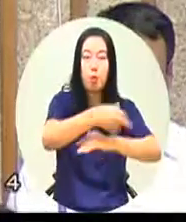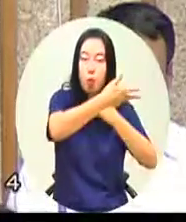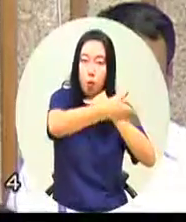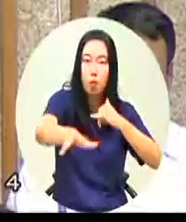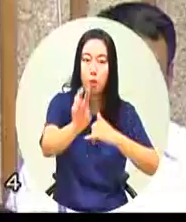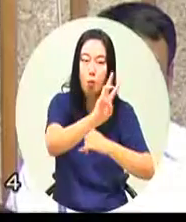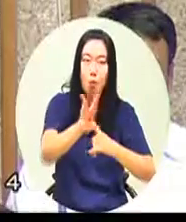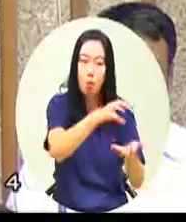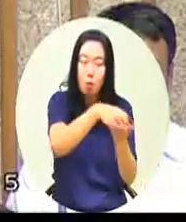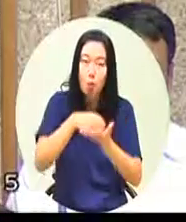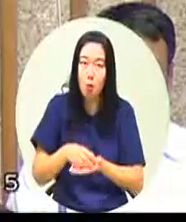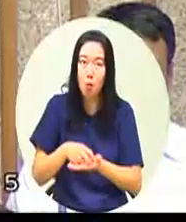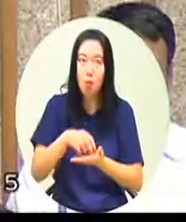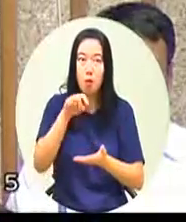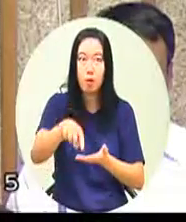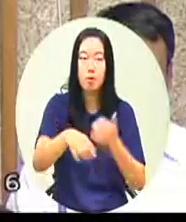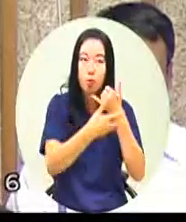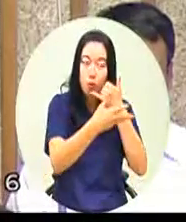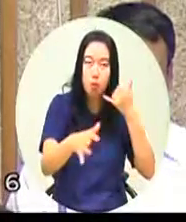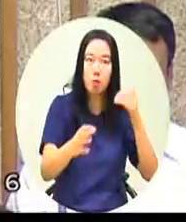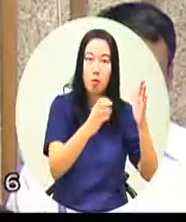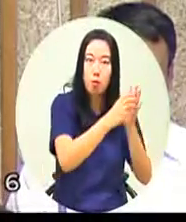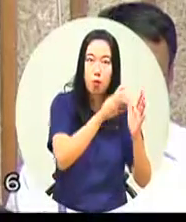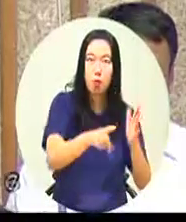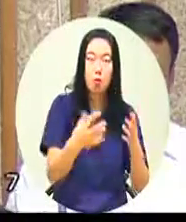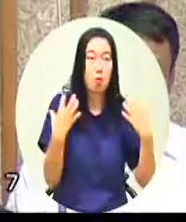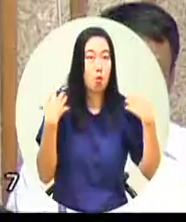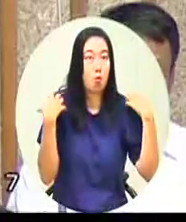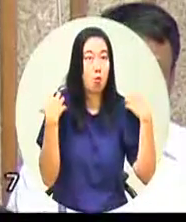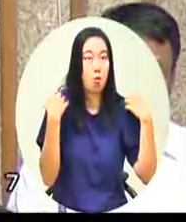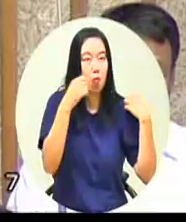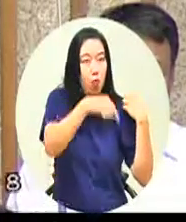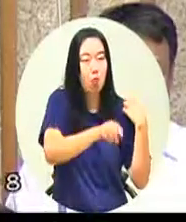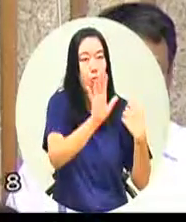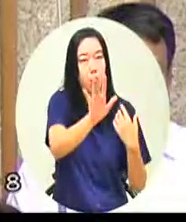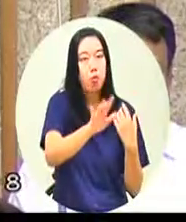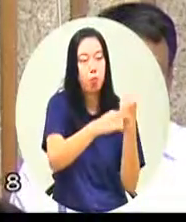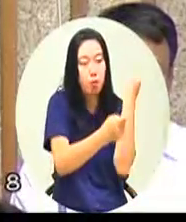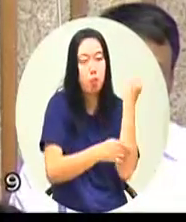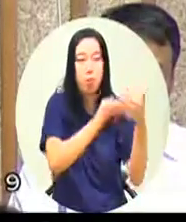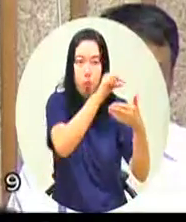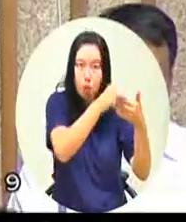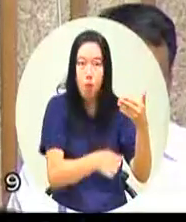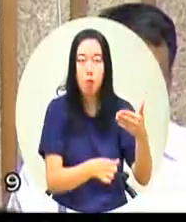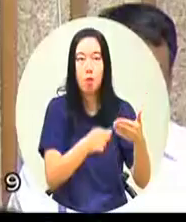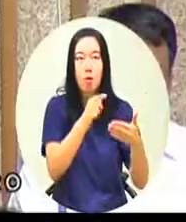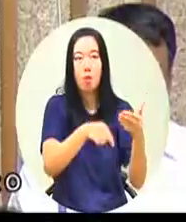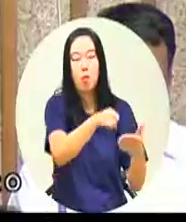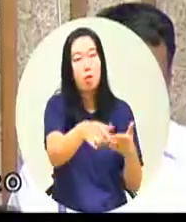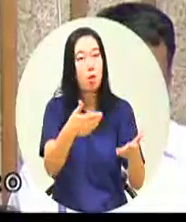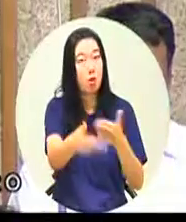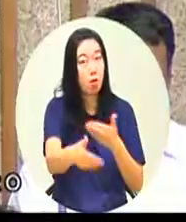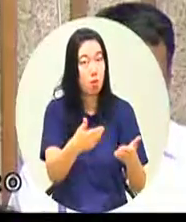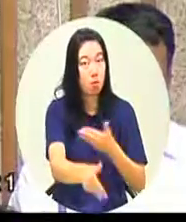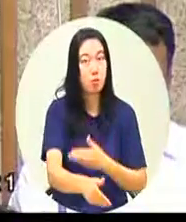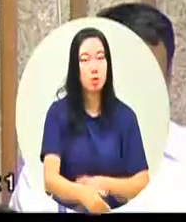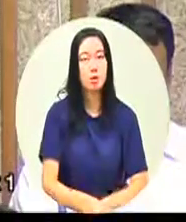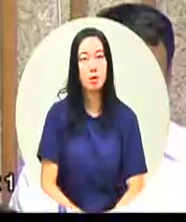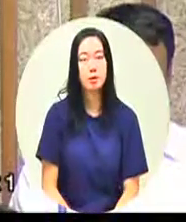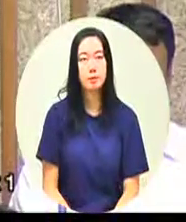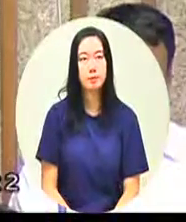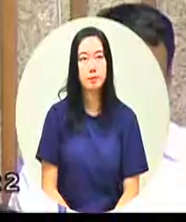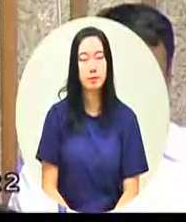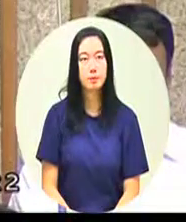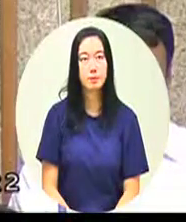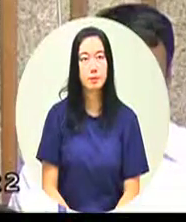施是在河川局这边主管的机关是相关的法规这个样是没有不是合法使用的部分。那我